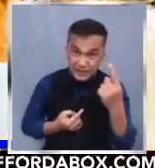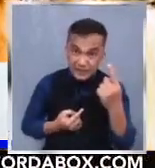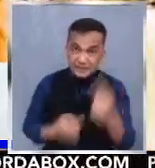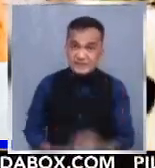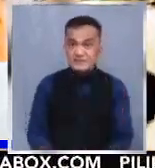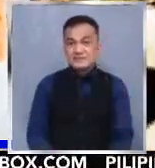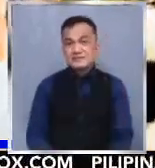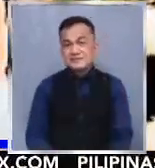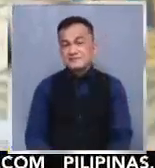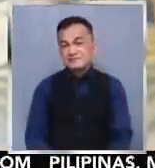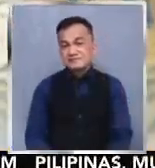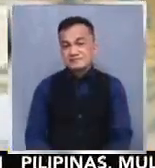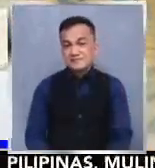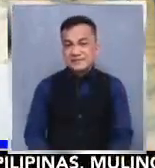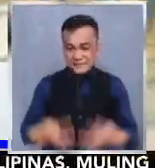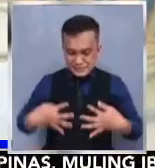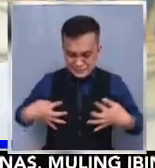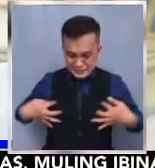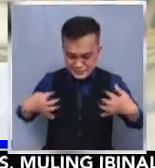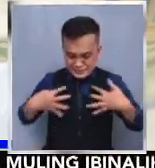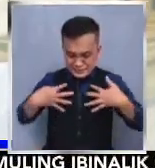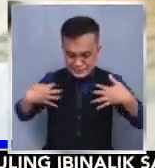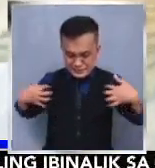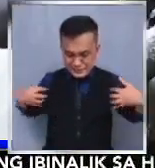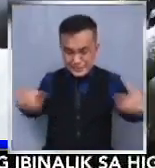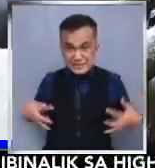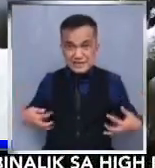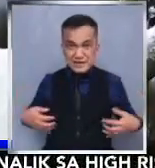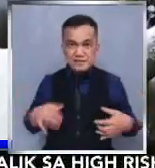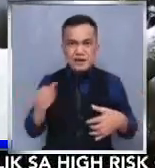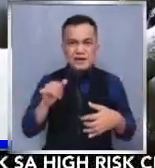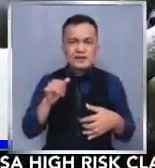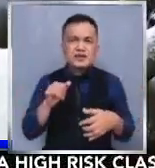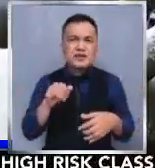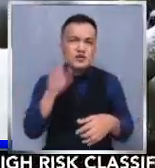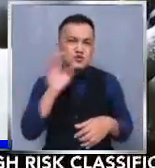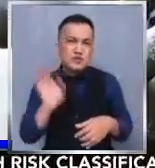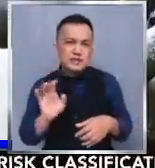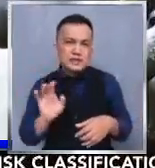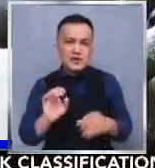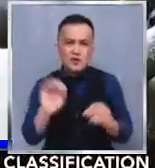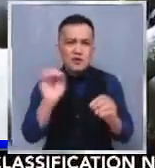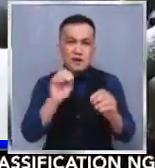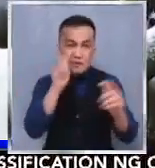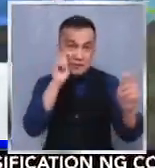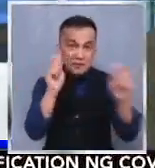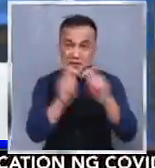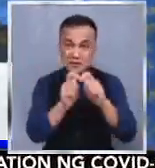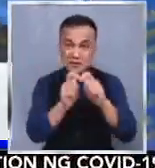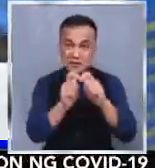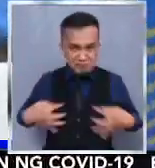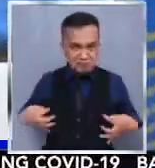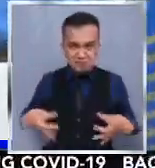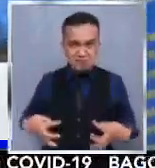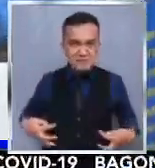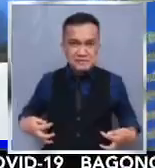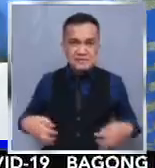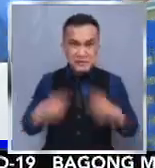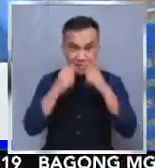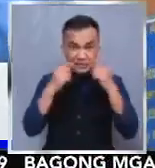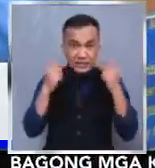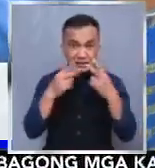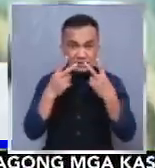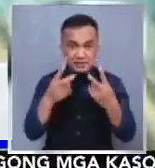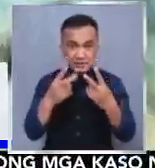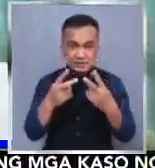Ang stripes naman ng mga tigre parang human fingerprint na unique. Sa makatuwid, walang magkaparehang stripes ng mga tigre. At kung sisilipin natin ang likod ng tenga